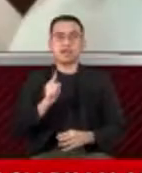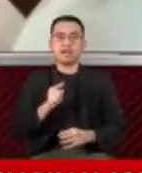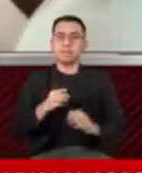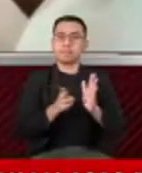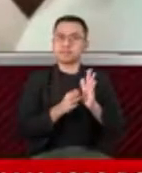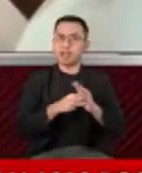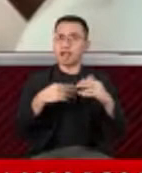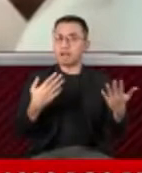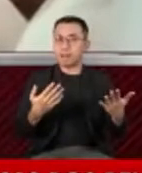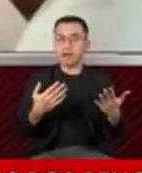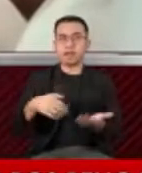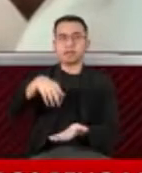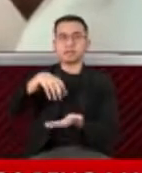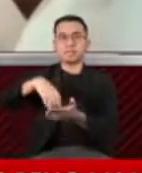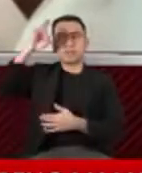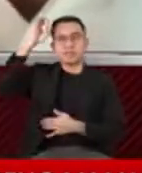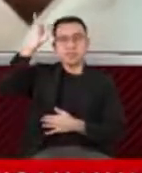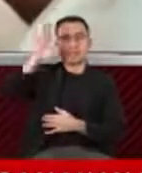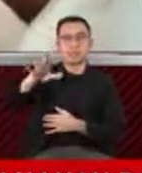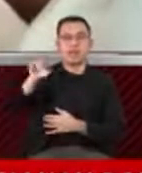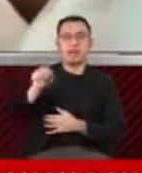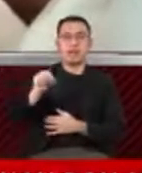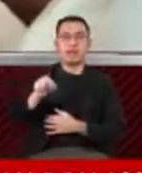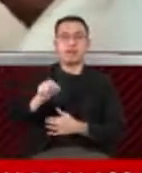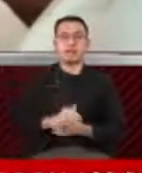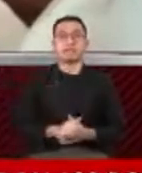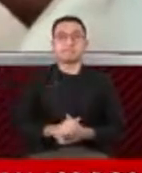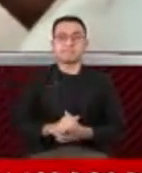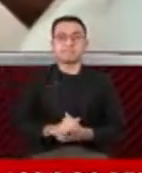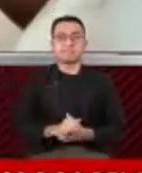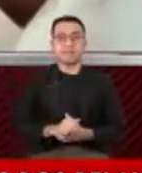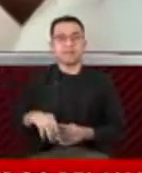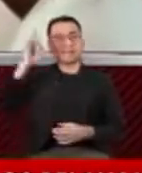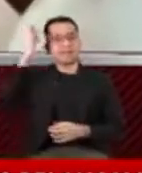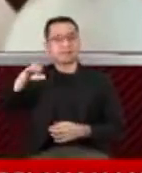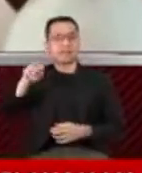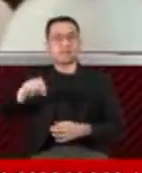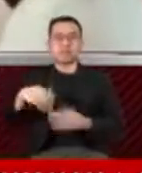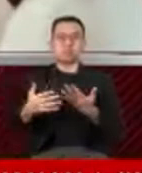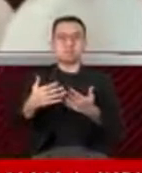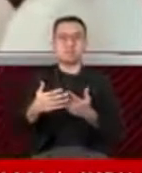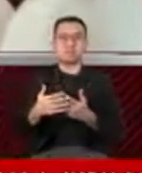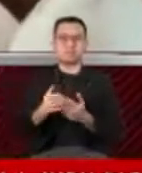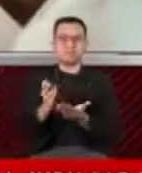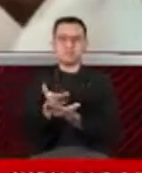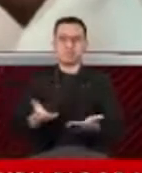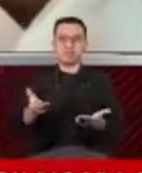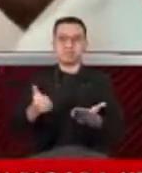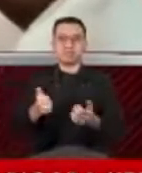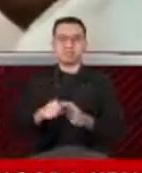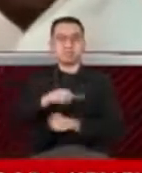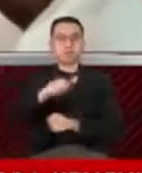memang juga sabar saat kurang akrab dengan pendekatan virtual satu sisi ada